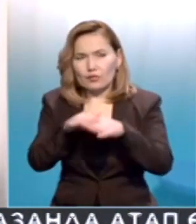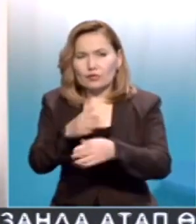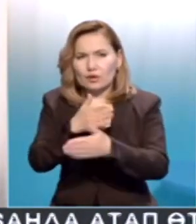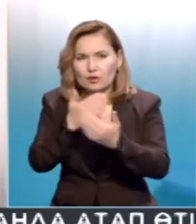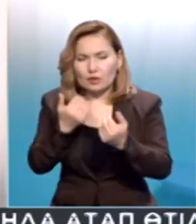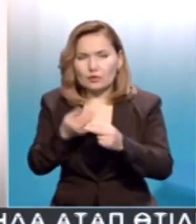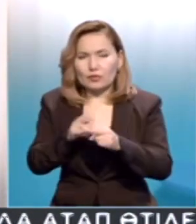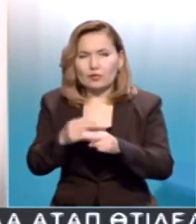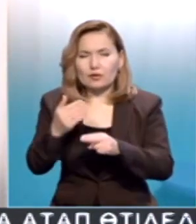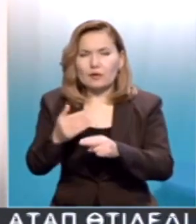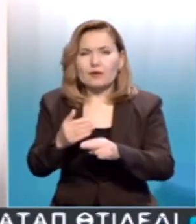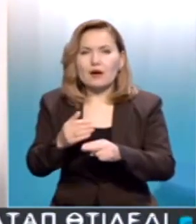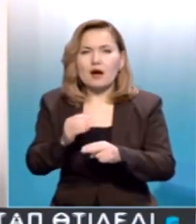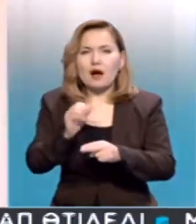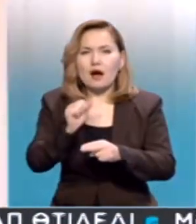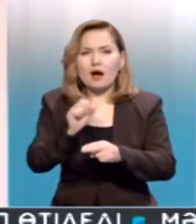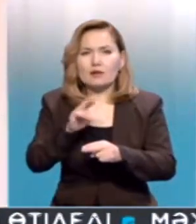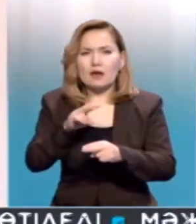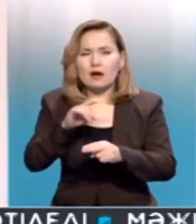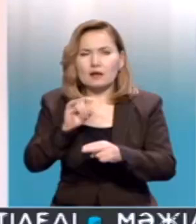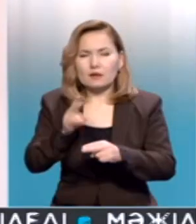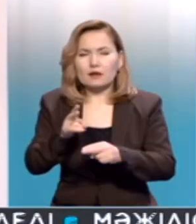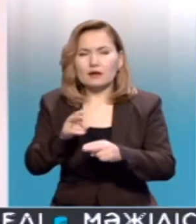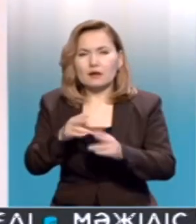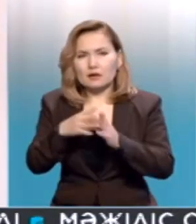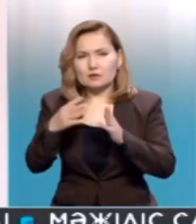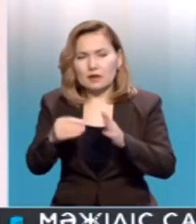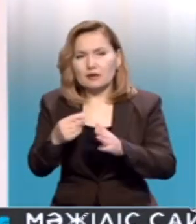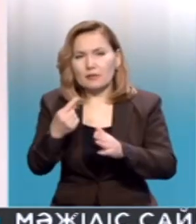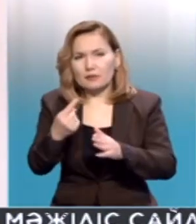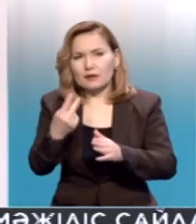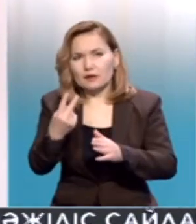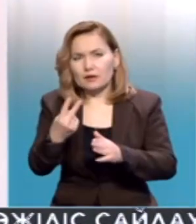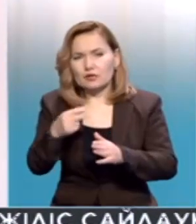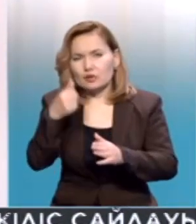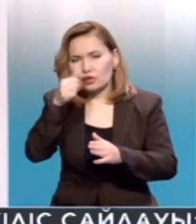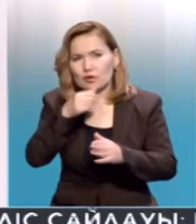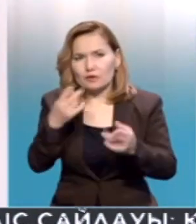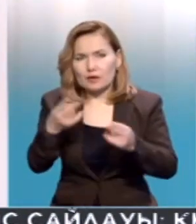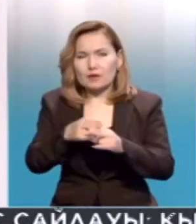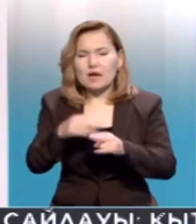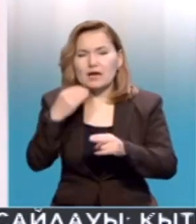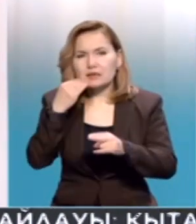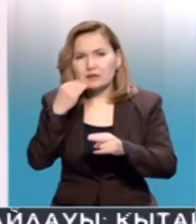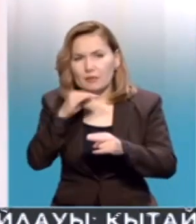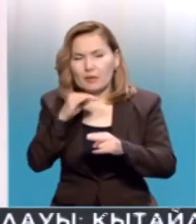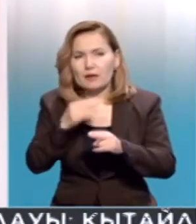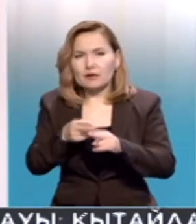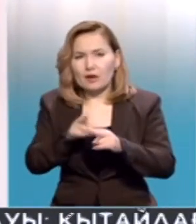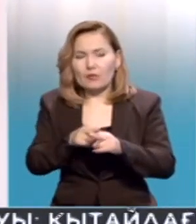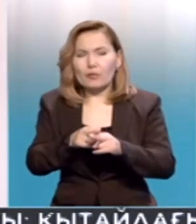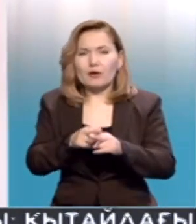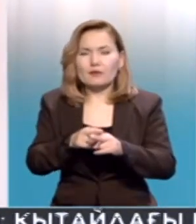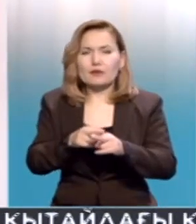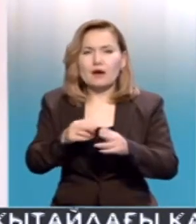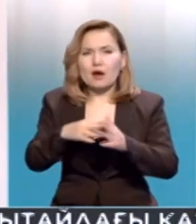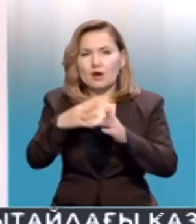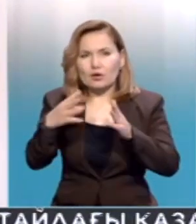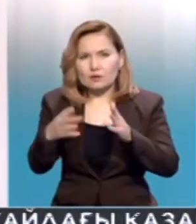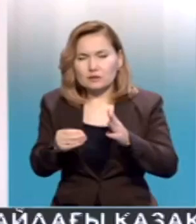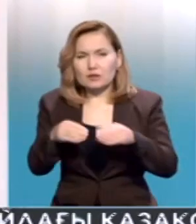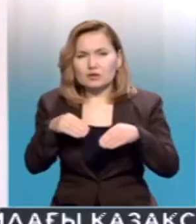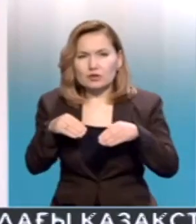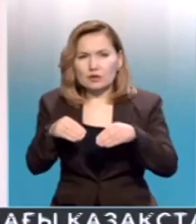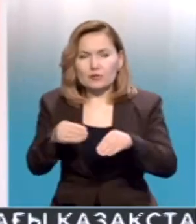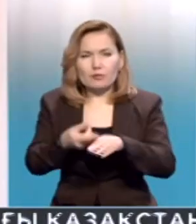жыл, екі жыл күтіледі. Әрине, сапалы тұқымды жасау үшін оның тектілік генетикасы, аналық қызылшаның